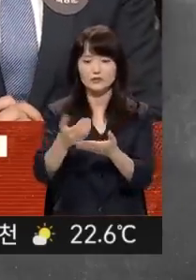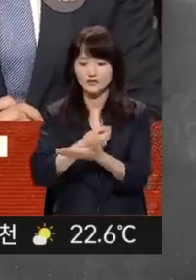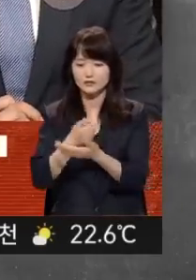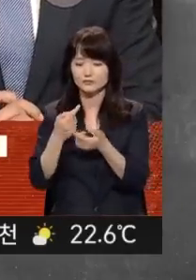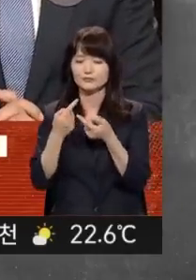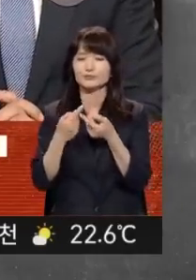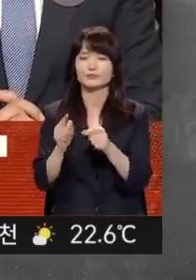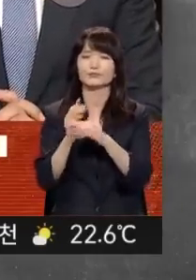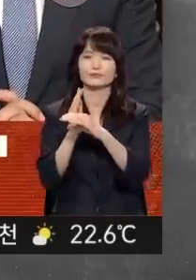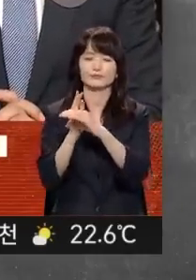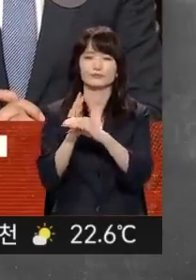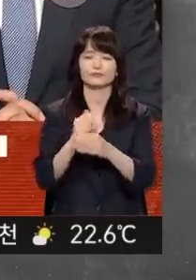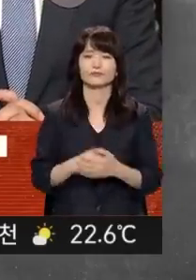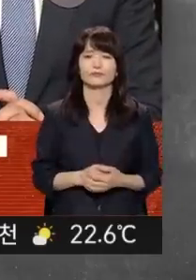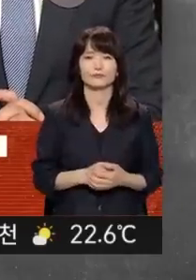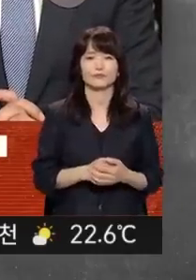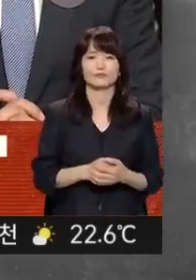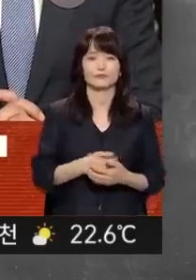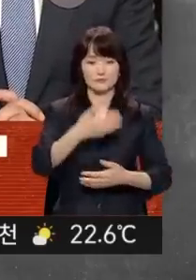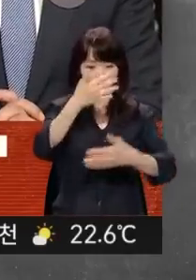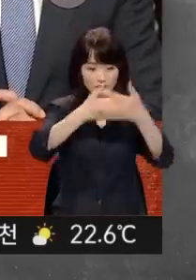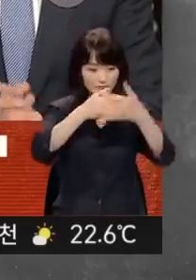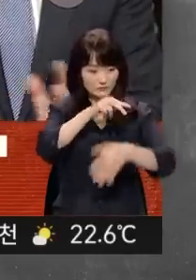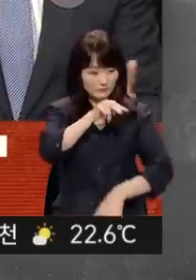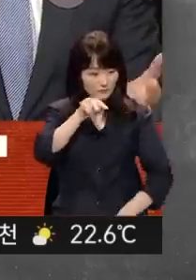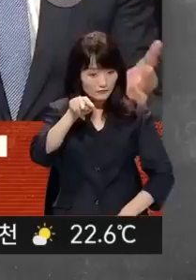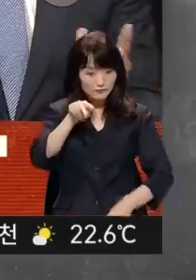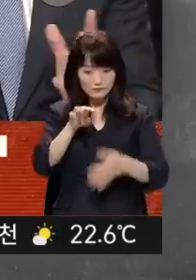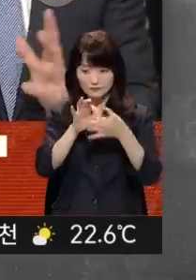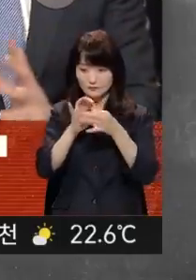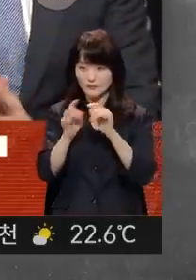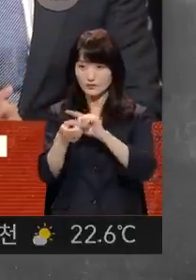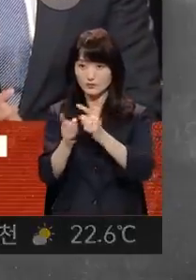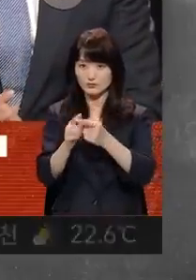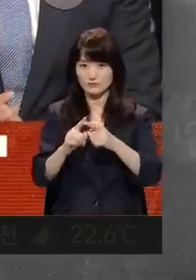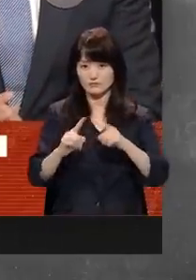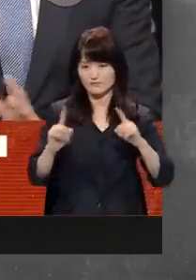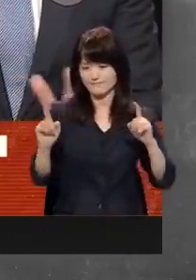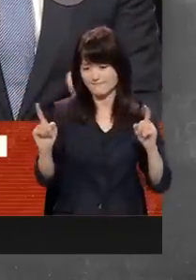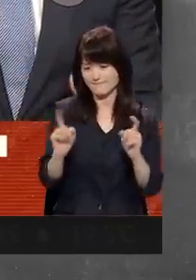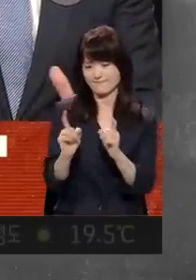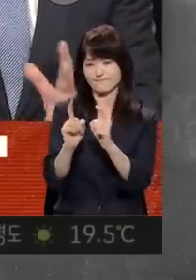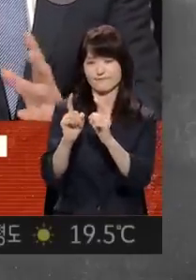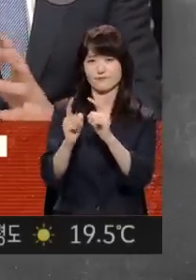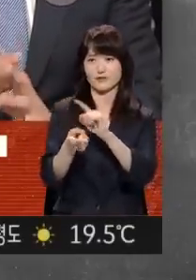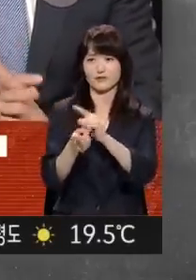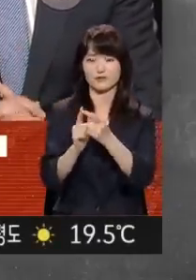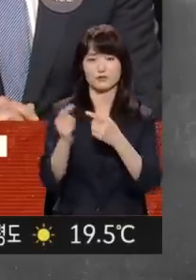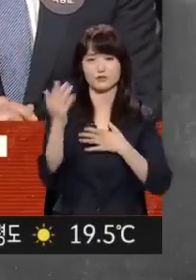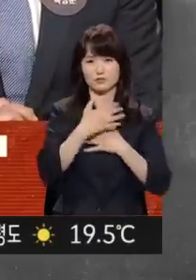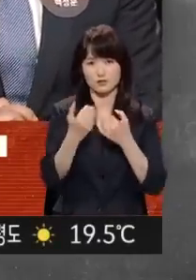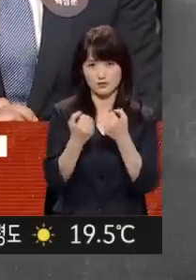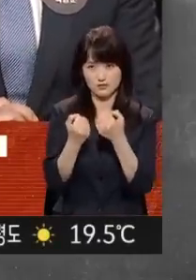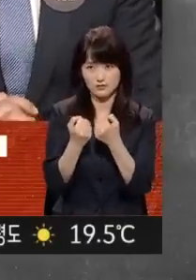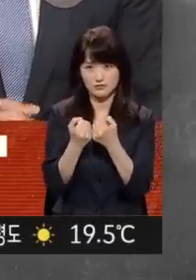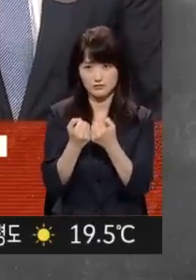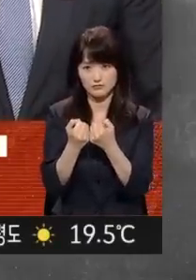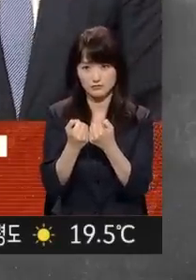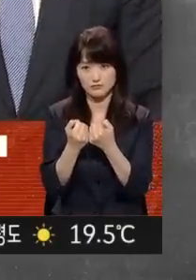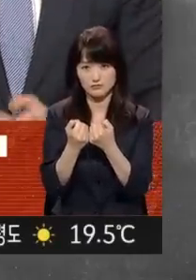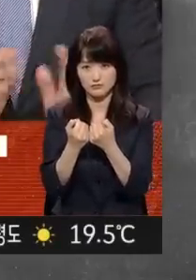분석 중인데 일단 CCTV 상으로 보면 관련자들이 서로 말싸움을 하는 장면 그리고 서로 몸싸움이 이어지는 장면 이런